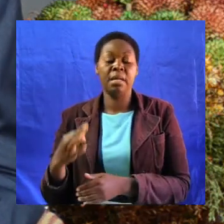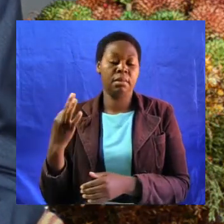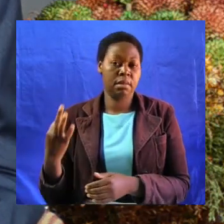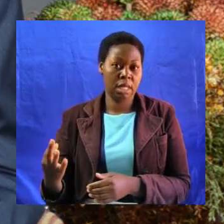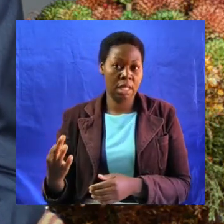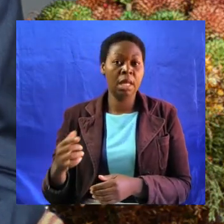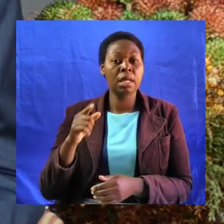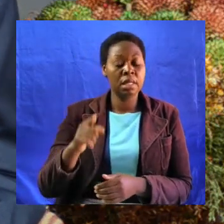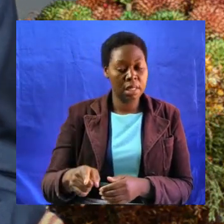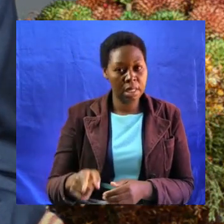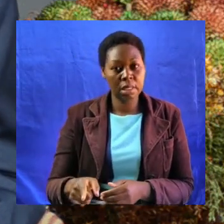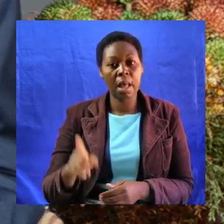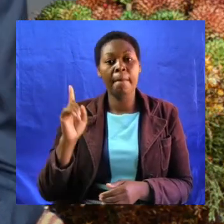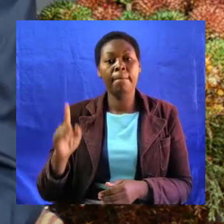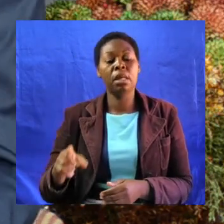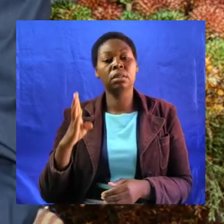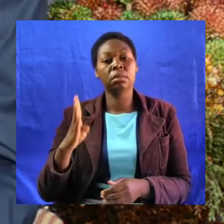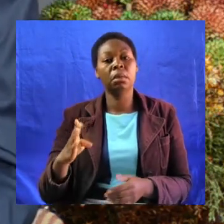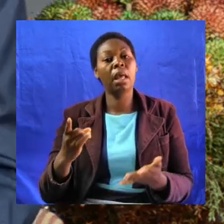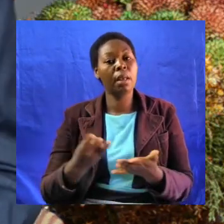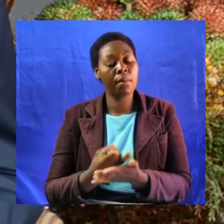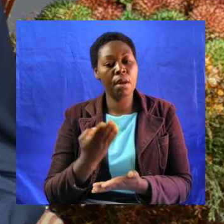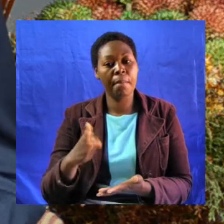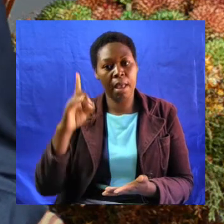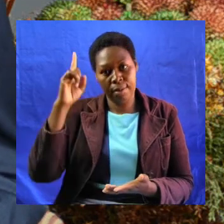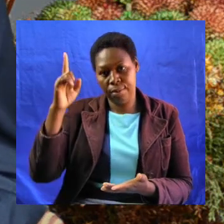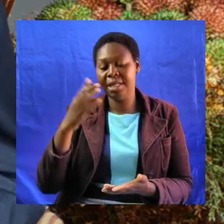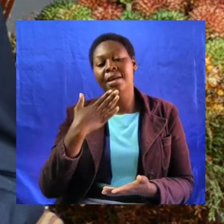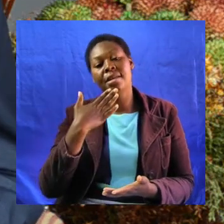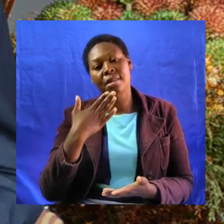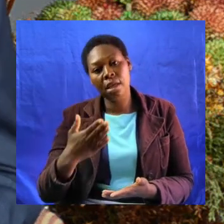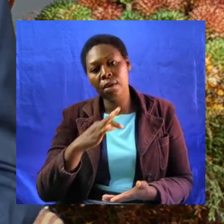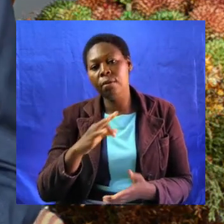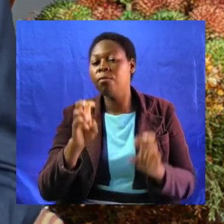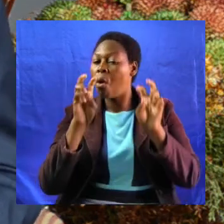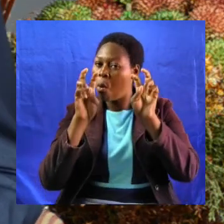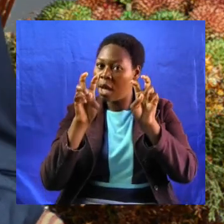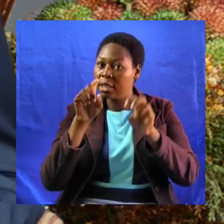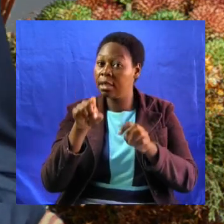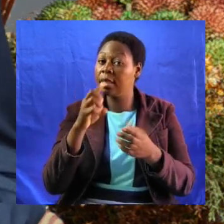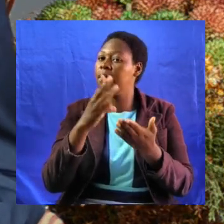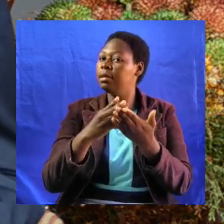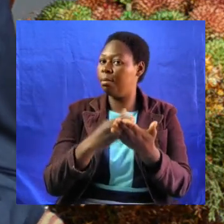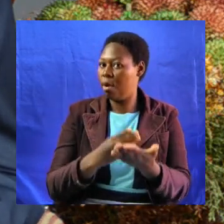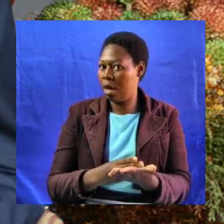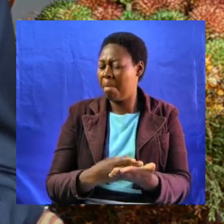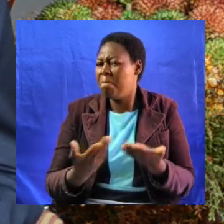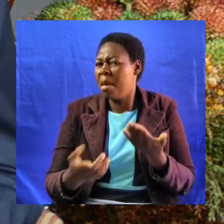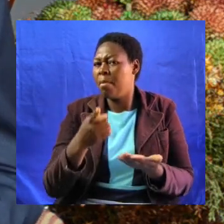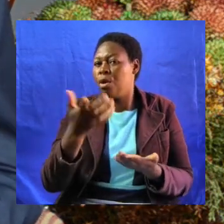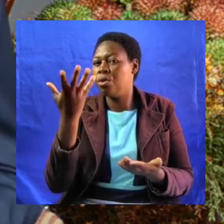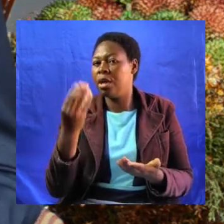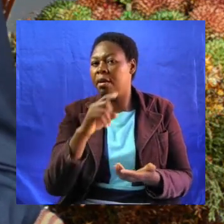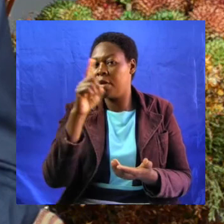zvinhu izvi, tifambe mazviri. Vateereri, tinotenda nekuva nesu pachirongo. Kana pangaita mibvunzo kana zvimwe zvinoda kuti